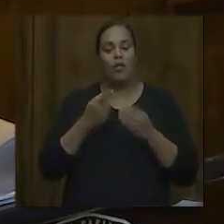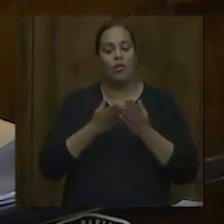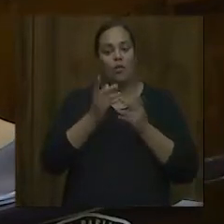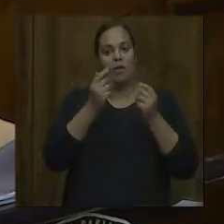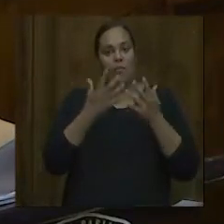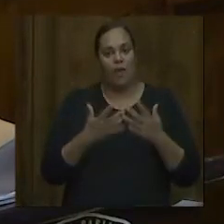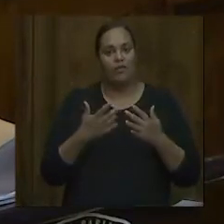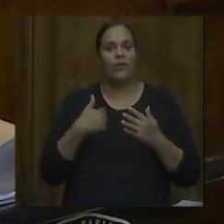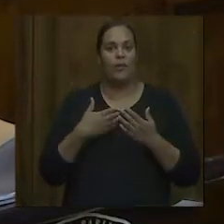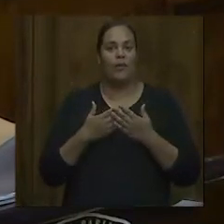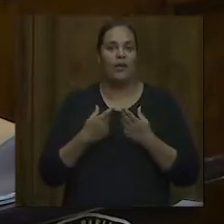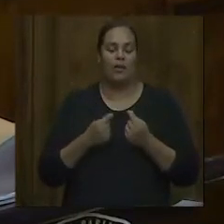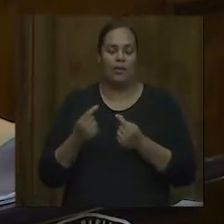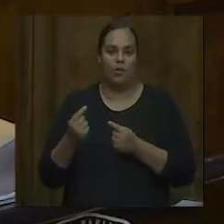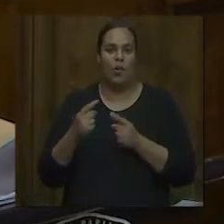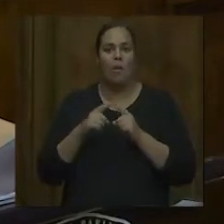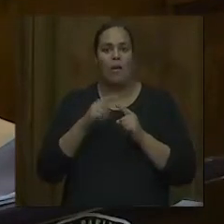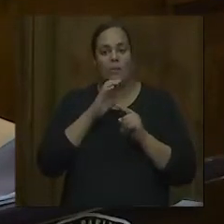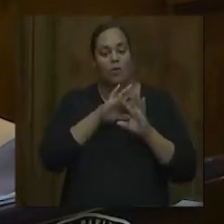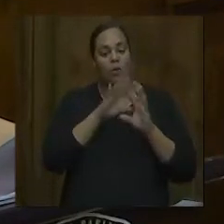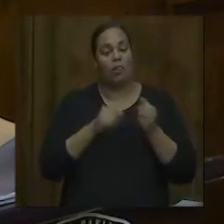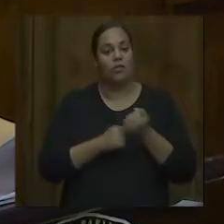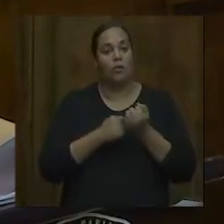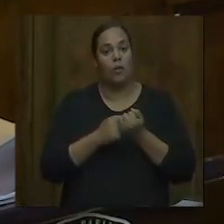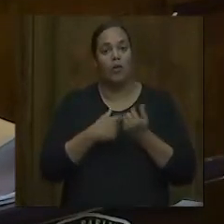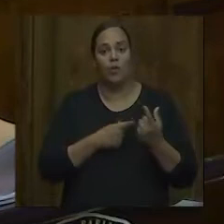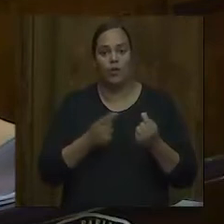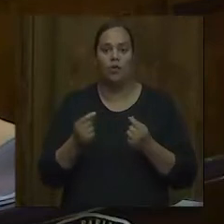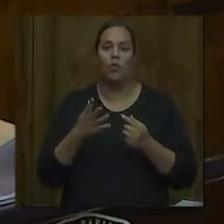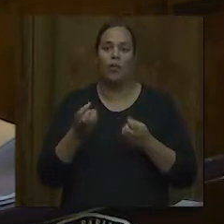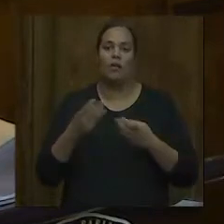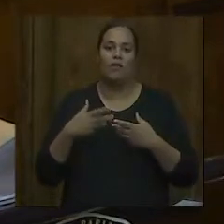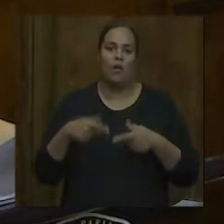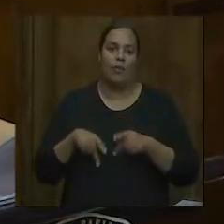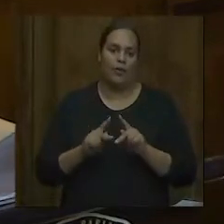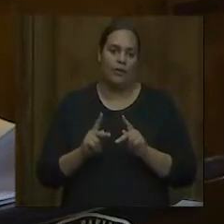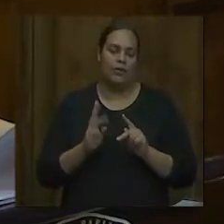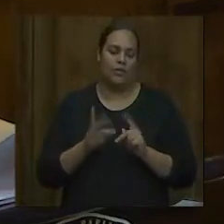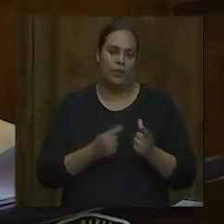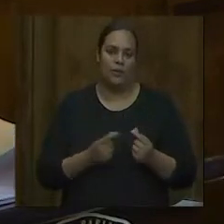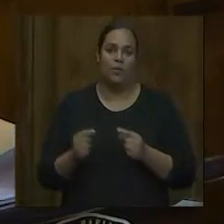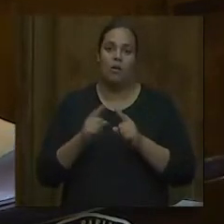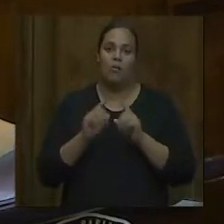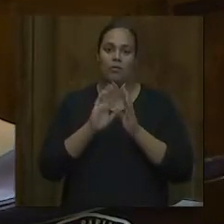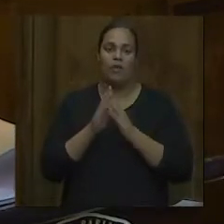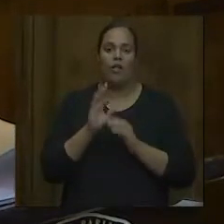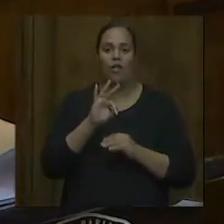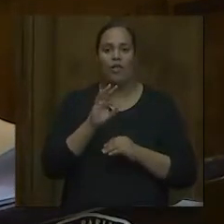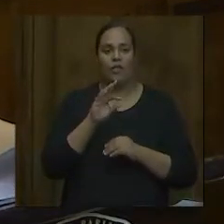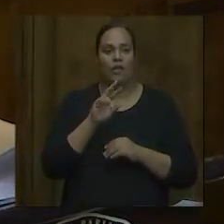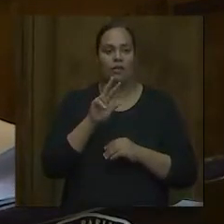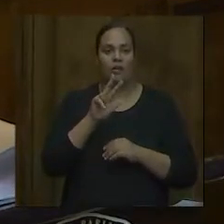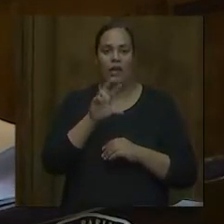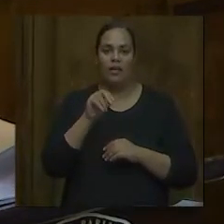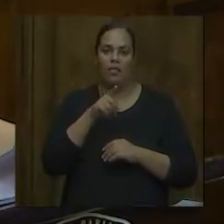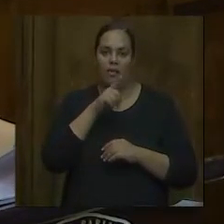en beperkte finansiële hulpbronne is dat hierdie ondersteuning beperk word tot geleenthede op distriksvlak. 'n Bedrag van R80.000 vir